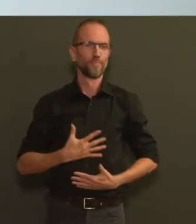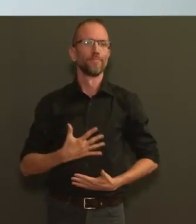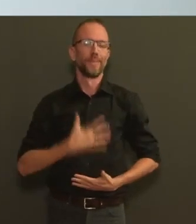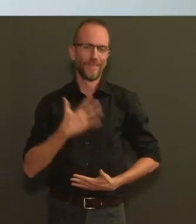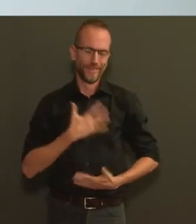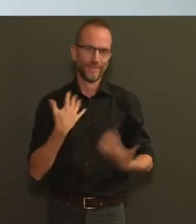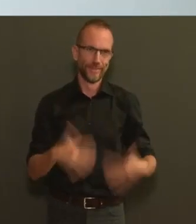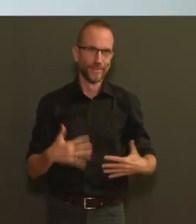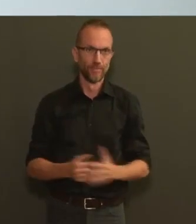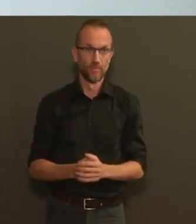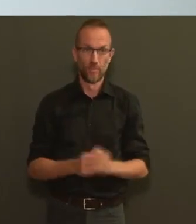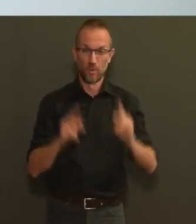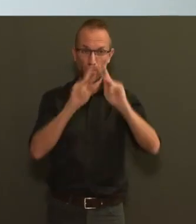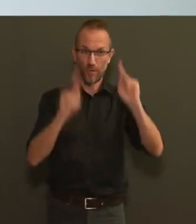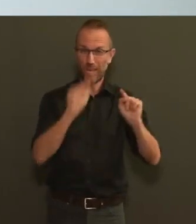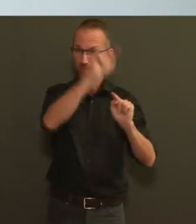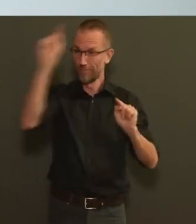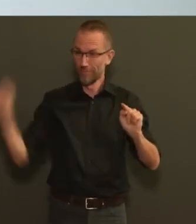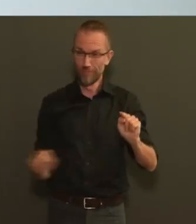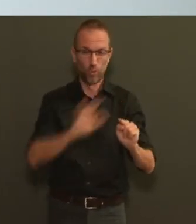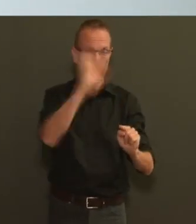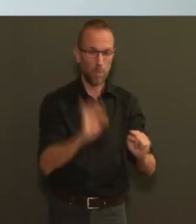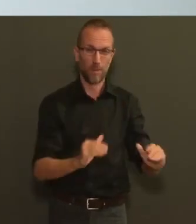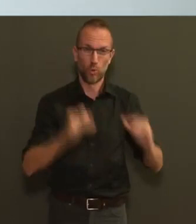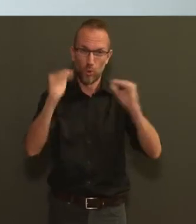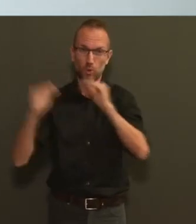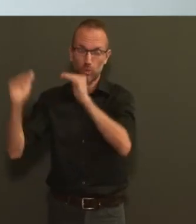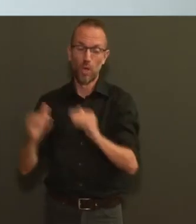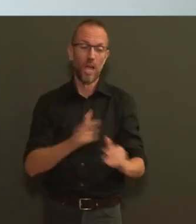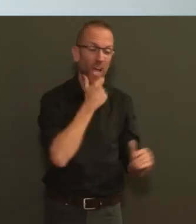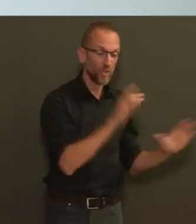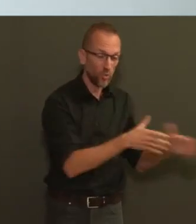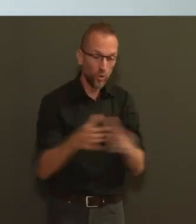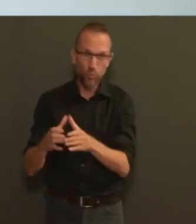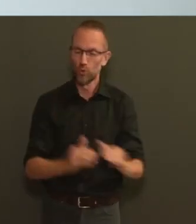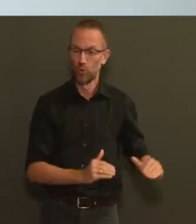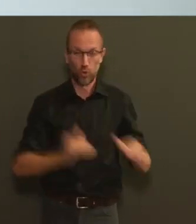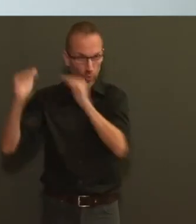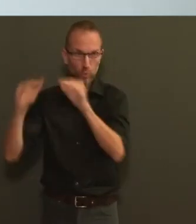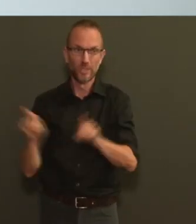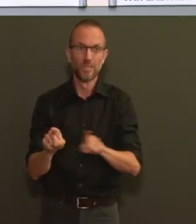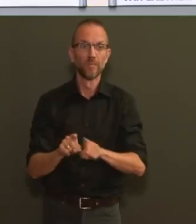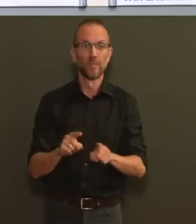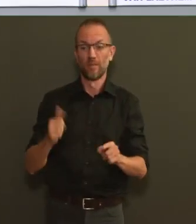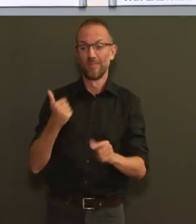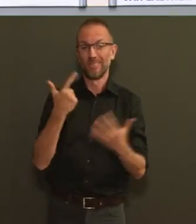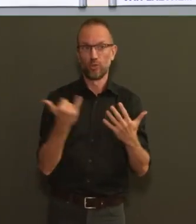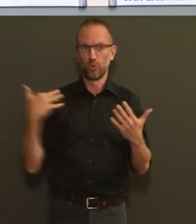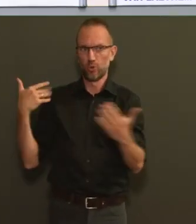provinces que dans les groupes d'âge. Lors des 7 derniers jours, en moyenne, il y a eu, comme vous le voyez sur le